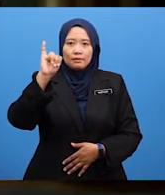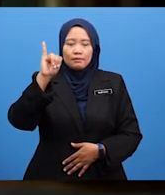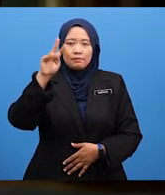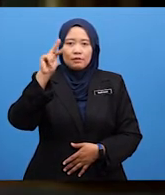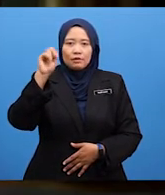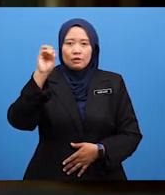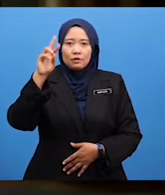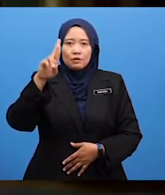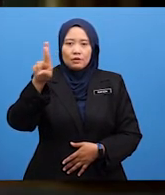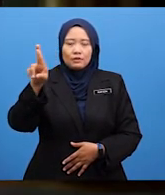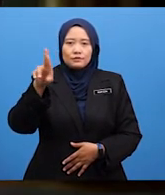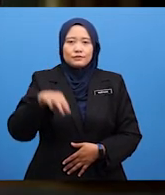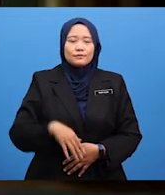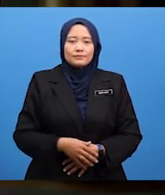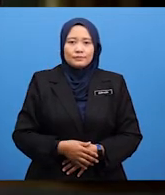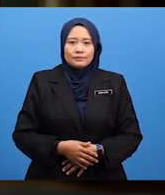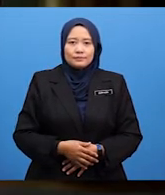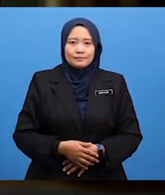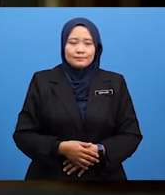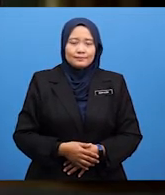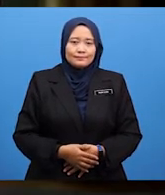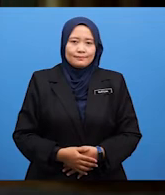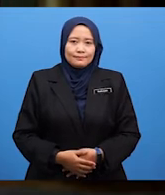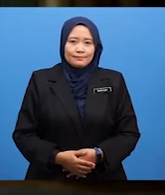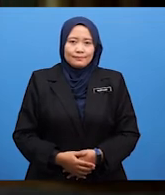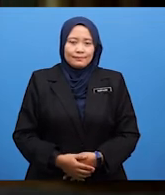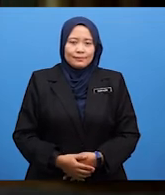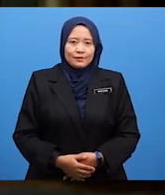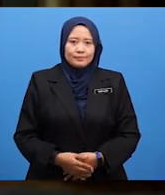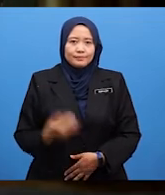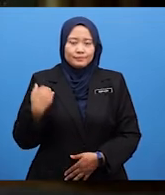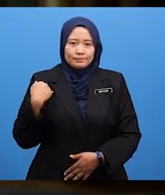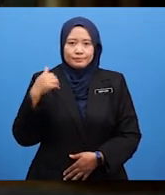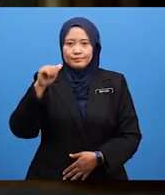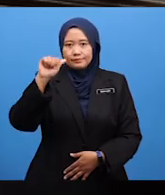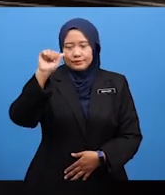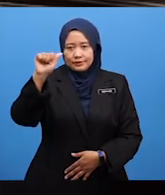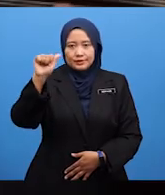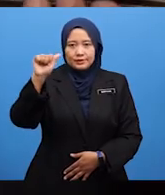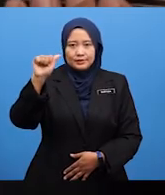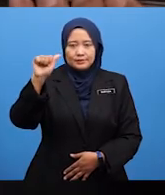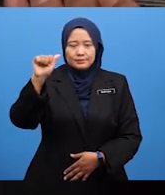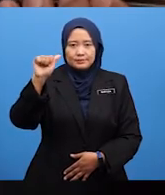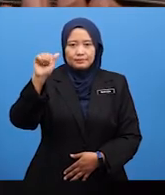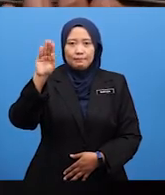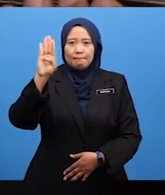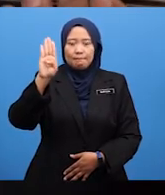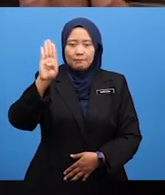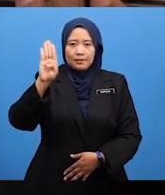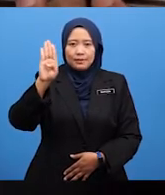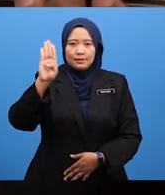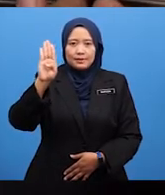Saudara Haziq akan menunjukkan skill A minor harmonic yang mengandungi note A, kemudian note